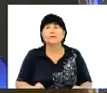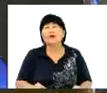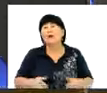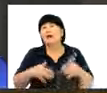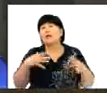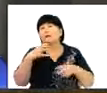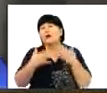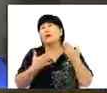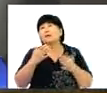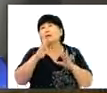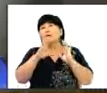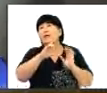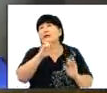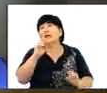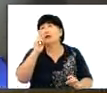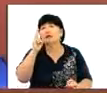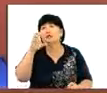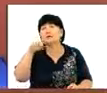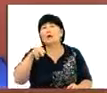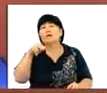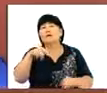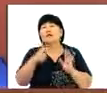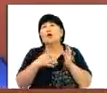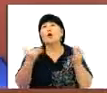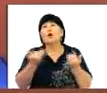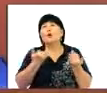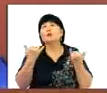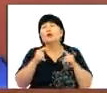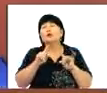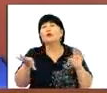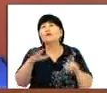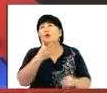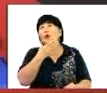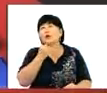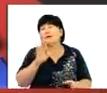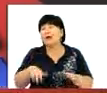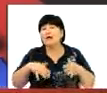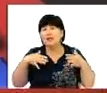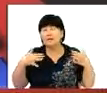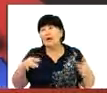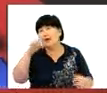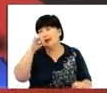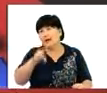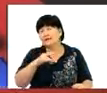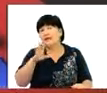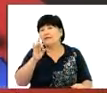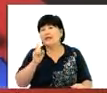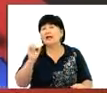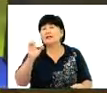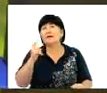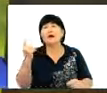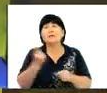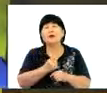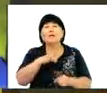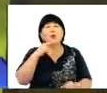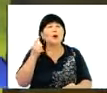Размах международной выставки «Экспо-2017» гостью поразил. Настолько все красиво и масштабно. В Казахстане Вера София впервые.